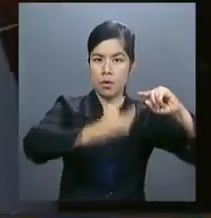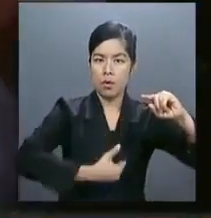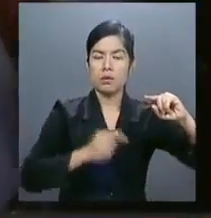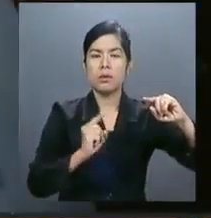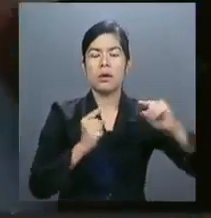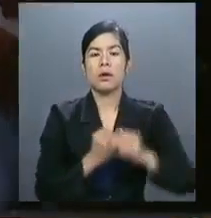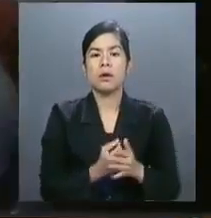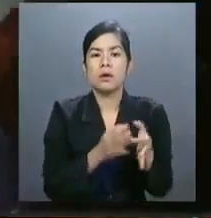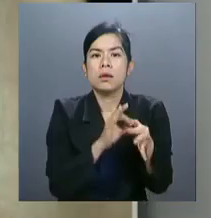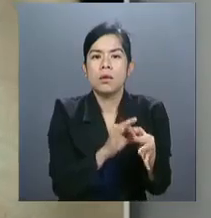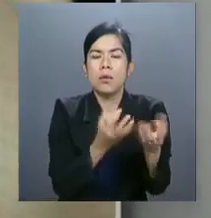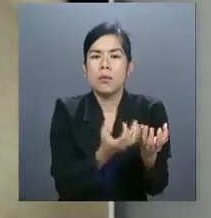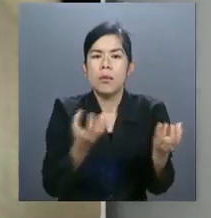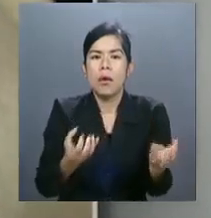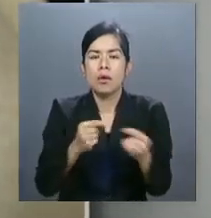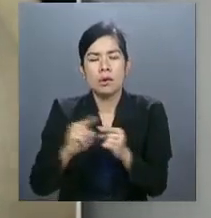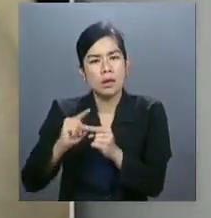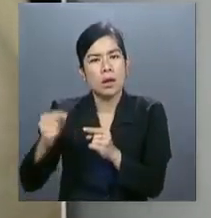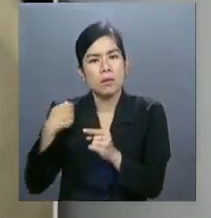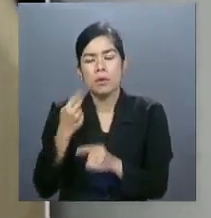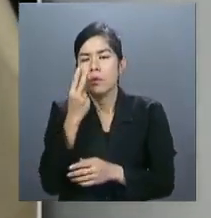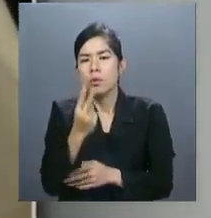รณ์เทคโนโลยีต้องดูว่าเสียภาษีถูกต้องหรือไม